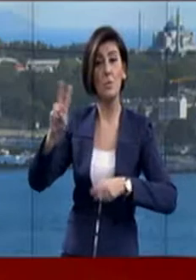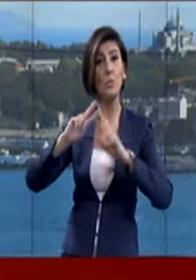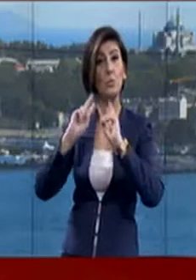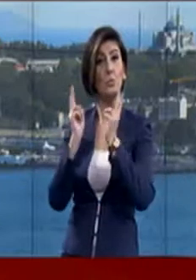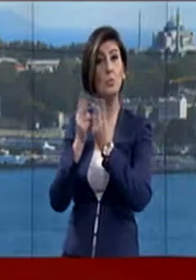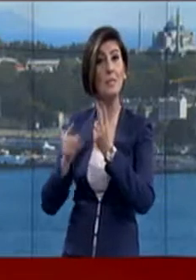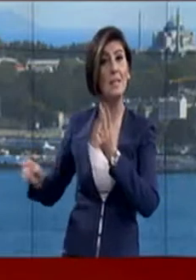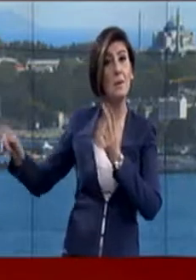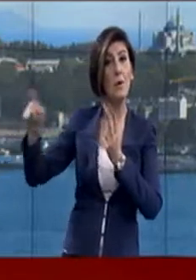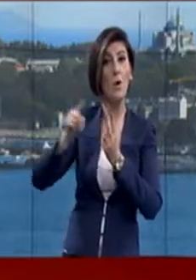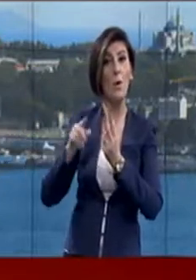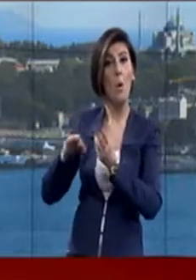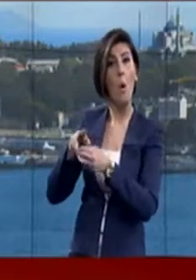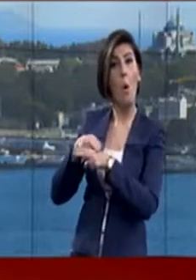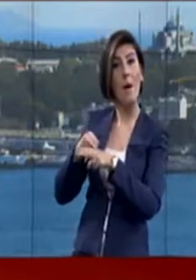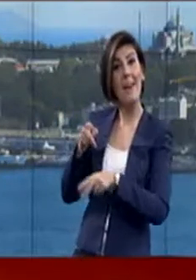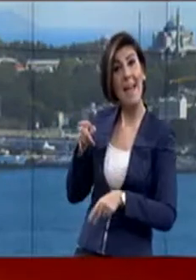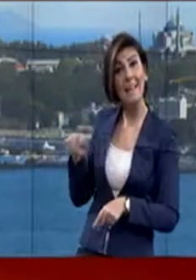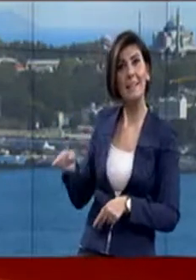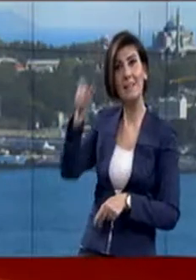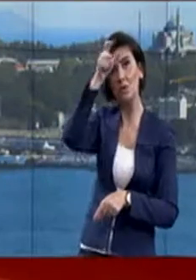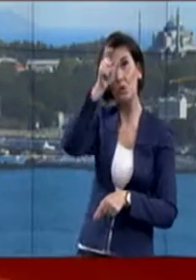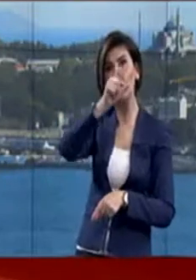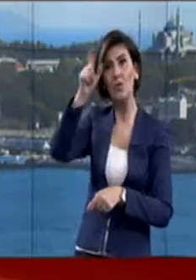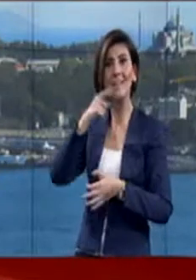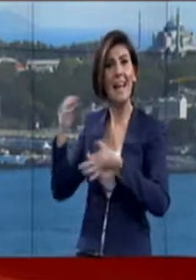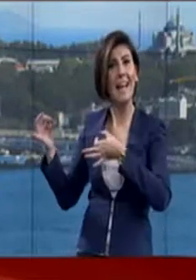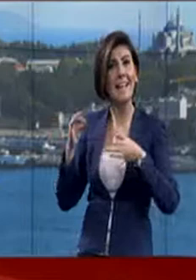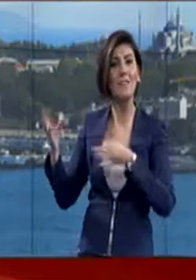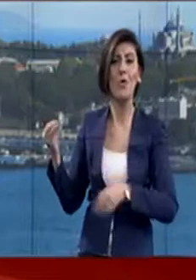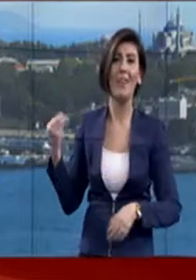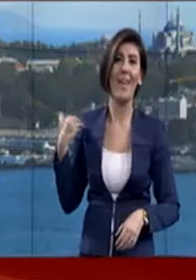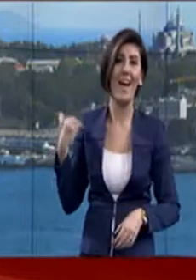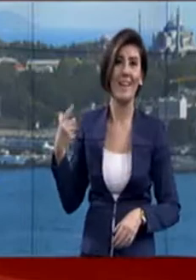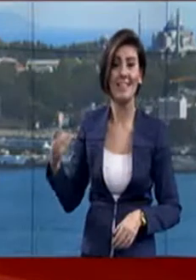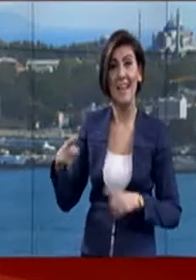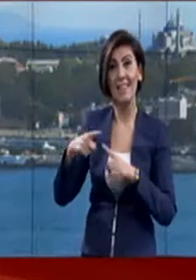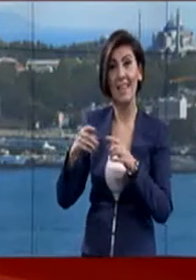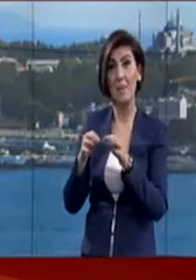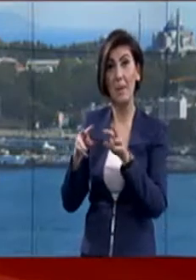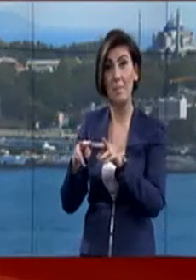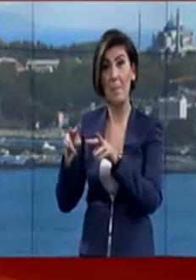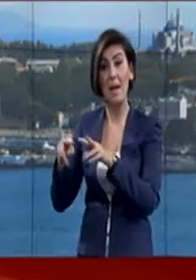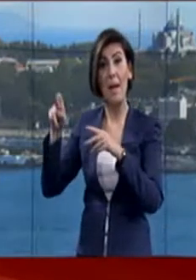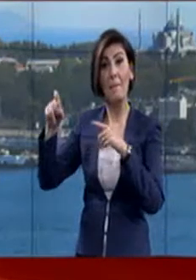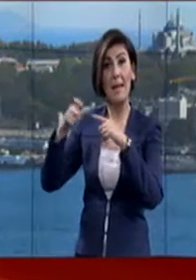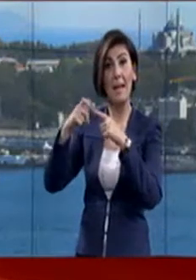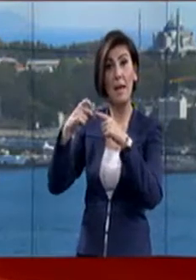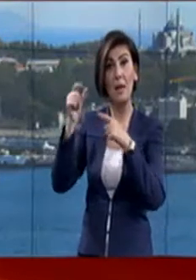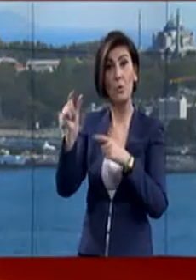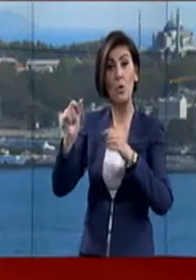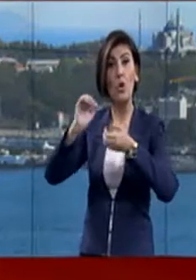çevrelerce bölge için örnek olarak sunuluyor. Türkiye ile ilişkileri ise çok daha taze. Türkiye Büyük Millet Meclisi'nde Peru Dostluk